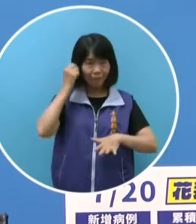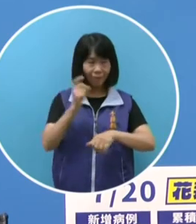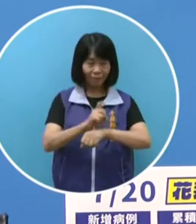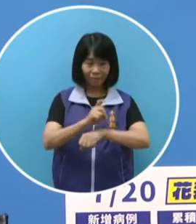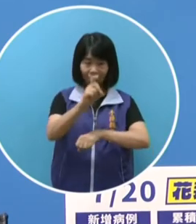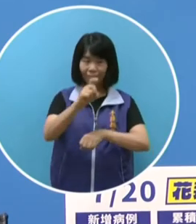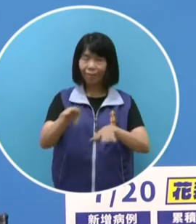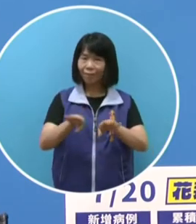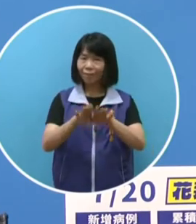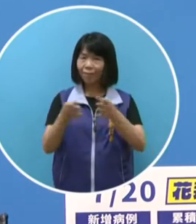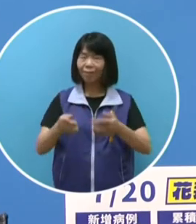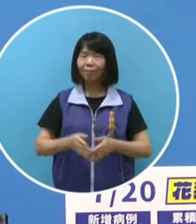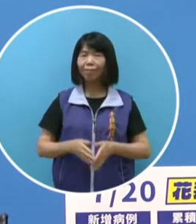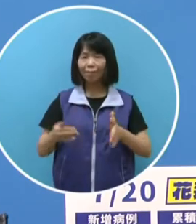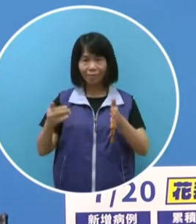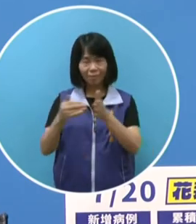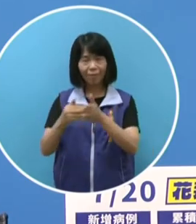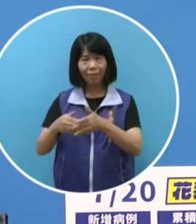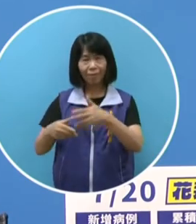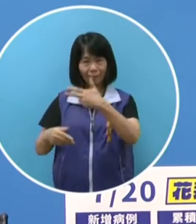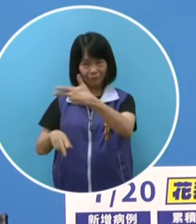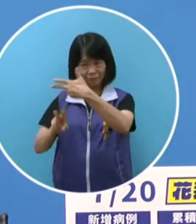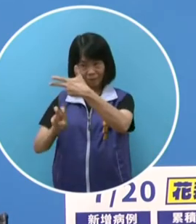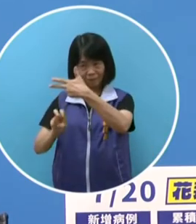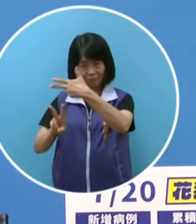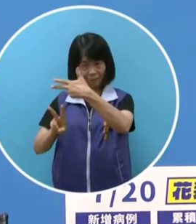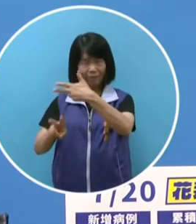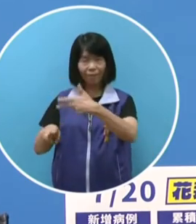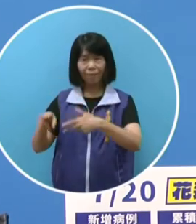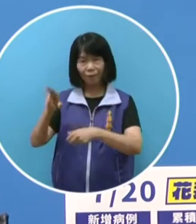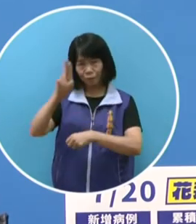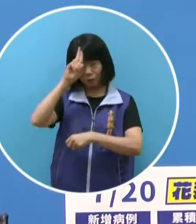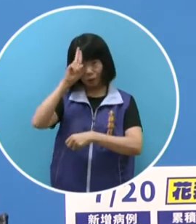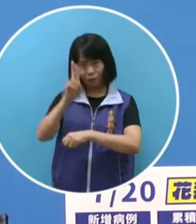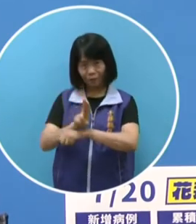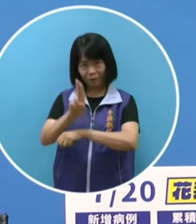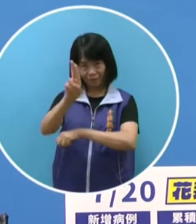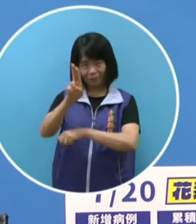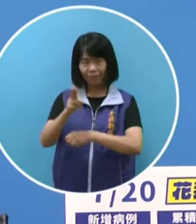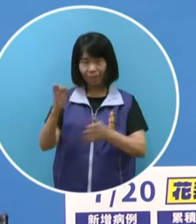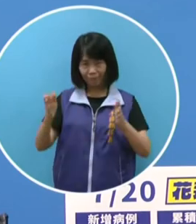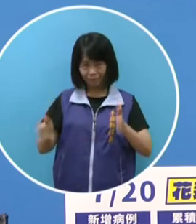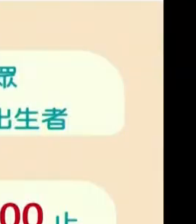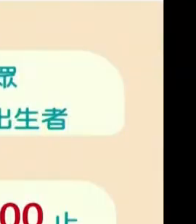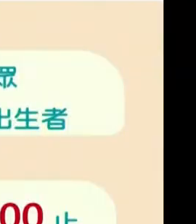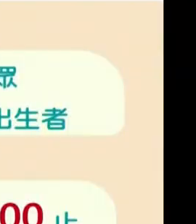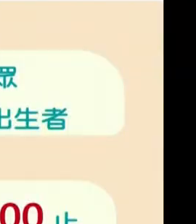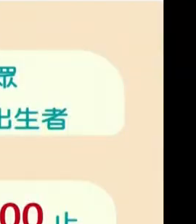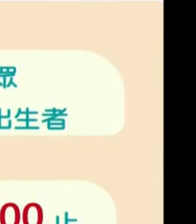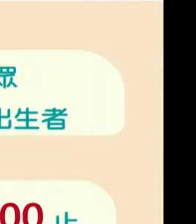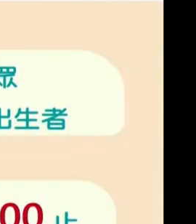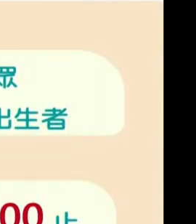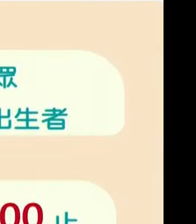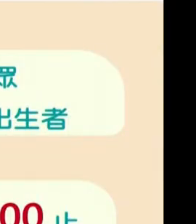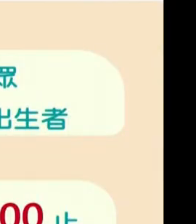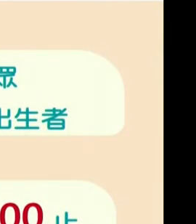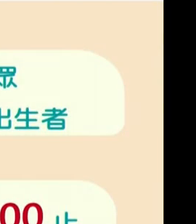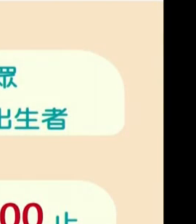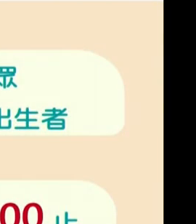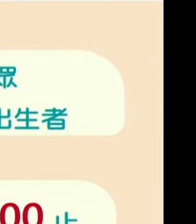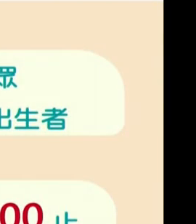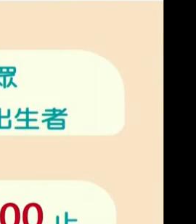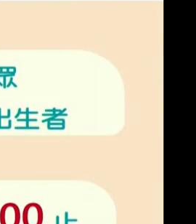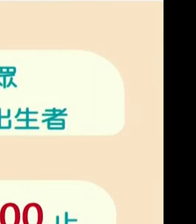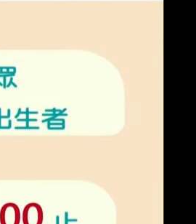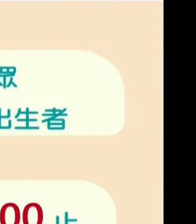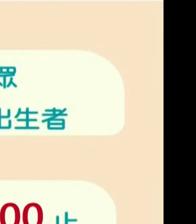始，一直到7月22的12点，请以上这2大类符合资格